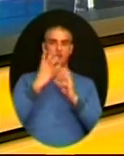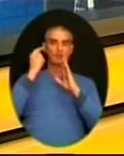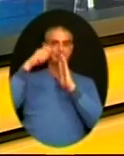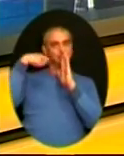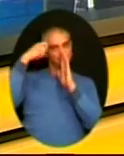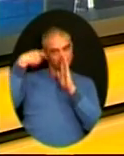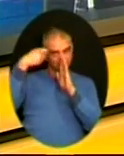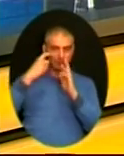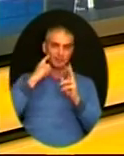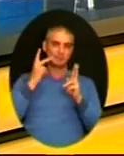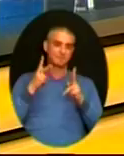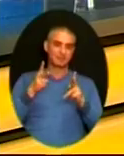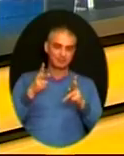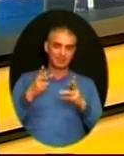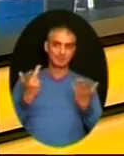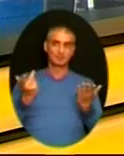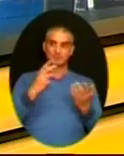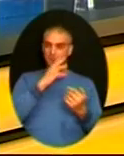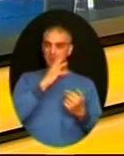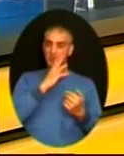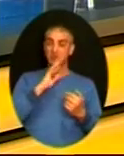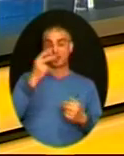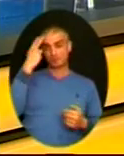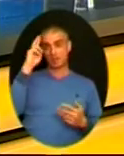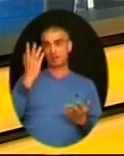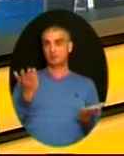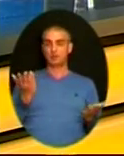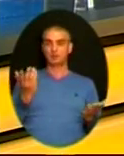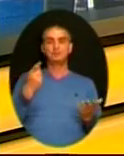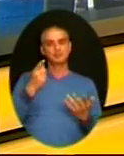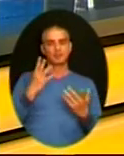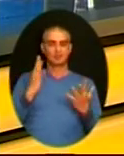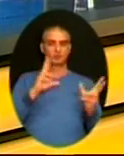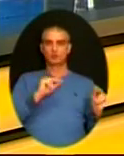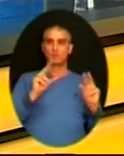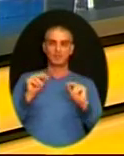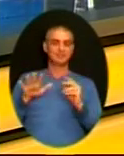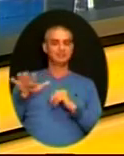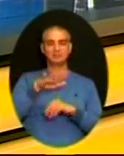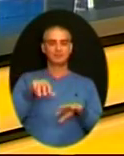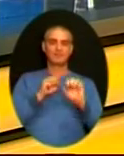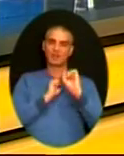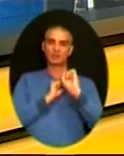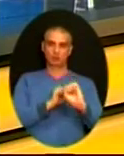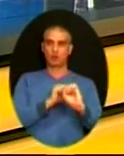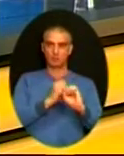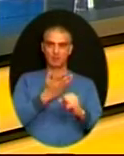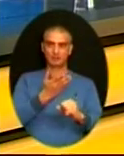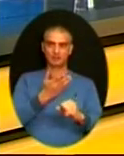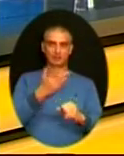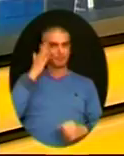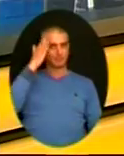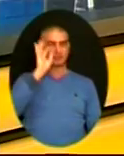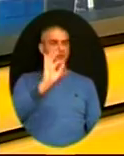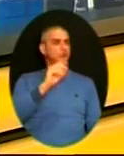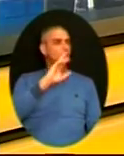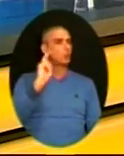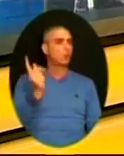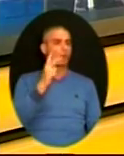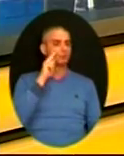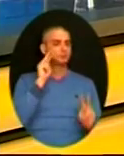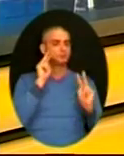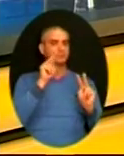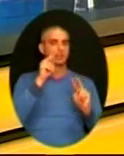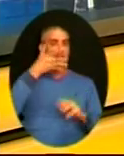סרטונים, מצחיקים וכותרות. שזה גם רעיון, זאת אומרת, זה די תומך, הסביבה די תומכת בתחזית שלך. אני חושבת שכולם מסתכלים